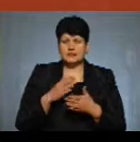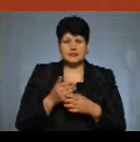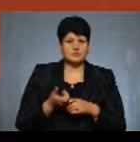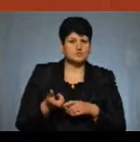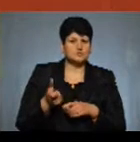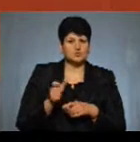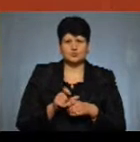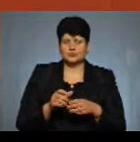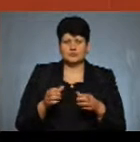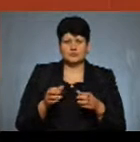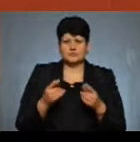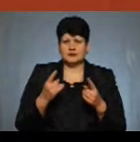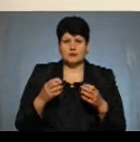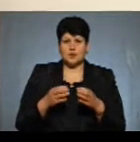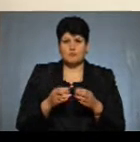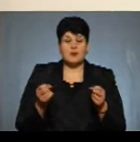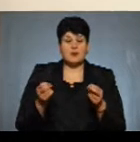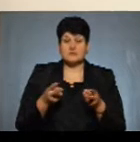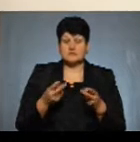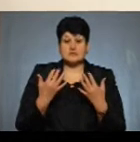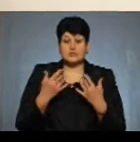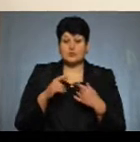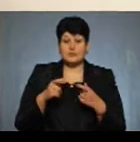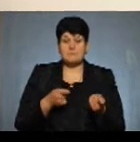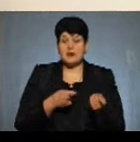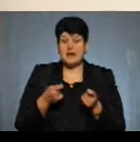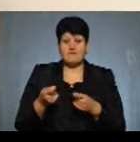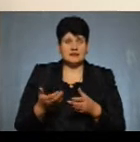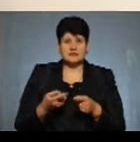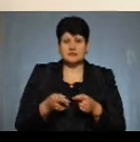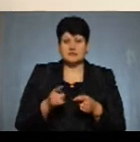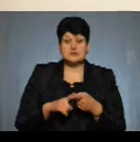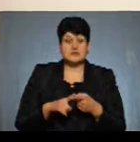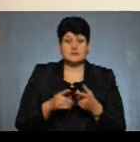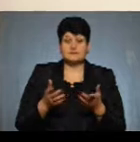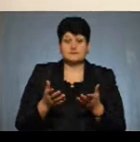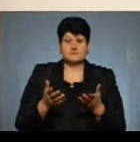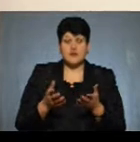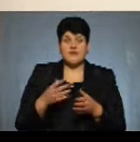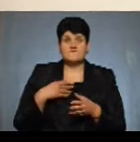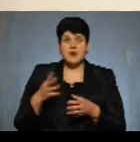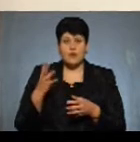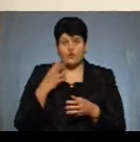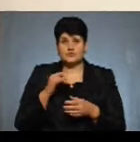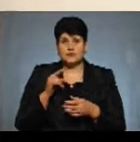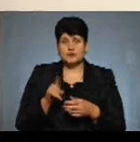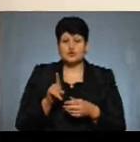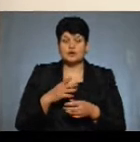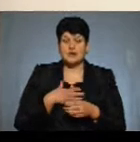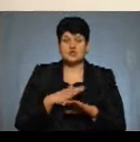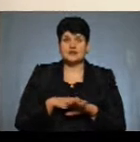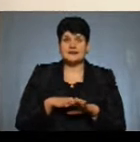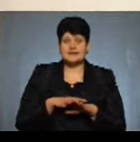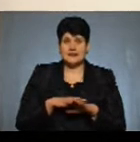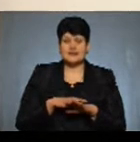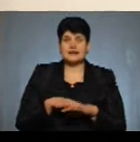є надзвичайно групою ризику, тому що скільки людей за день перевезти, відповідно, це... А враховуючи те, що наше населення